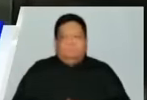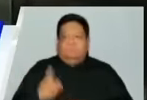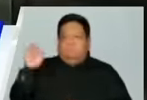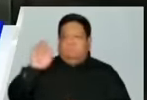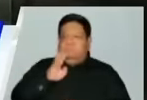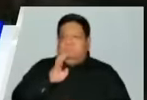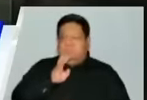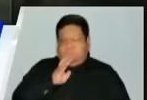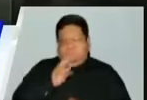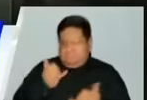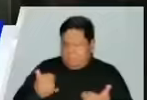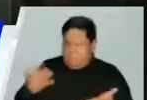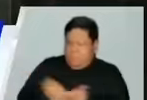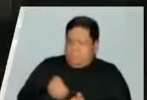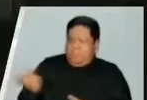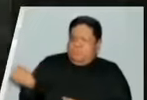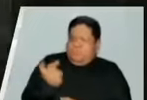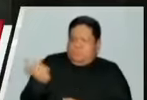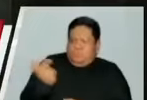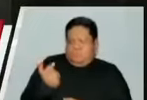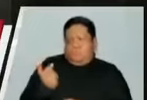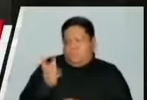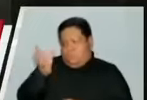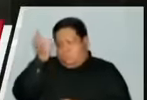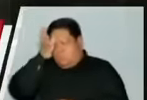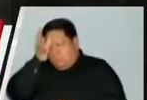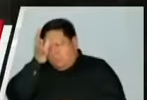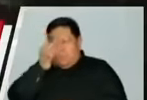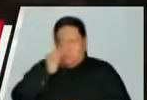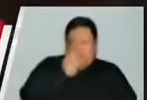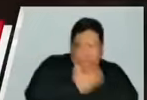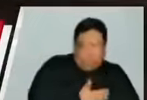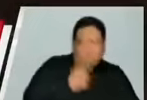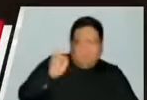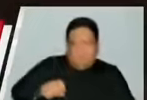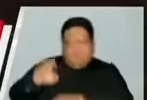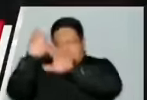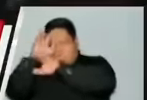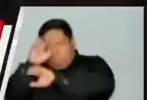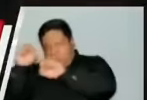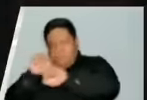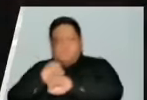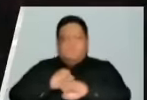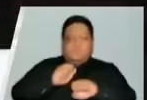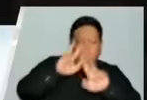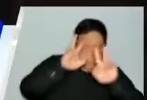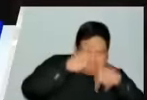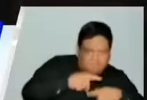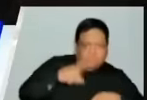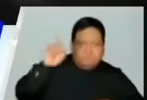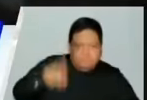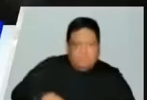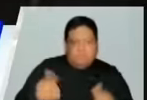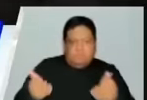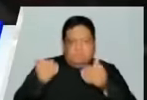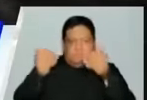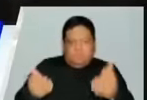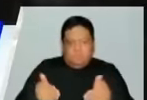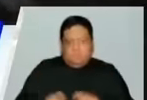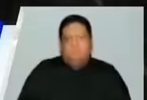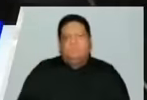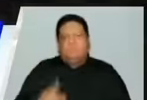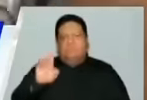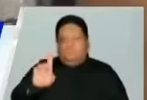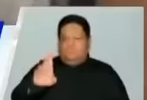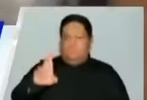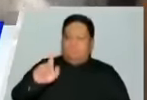ang humawak na kapangyarihan at maging presidente at vice-presidente ng bansa. Duterte!